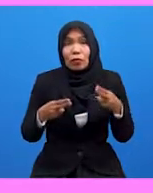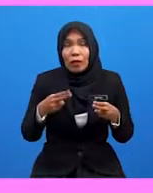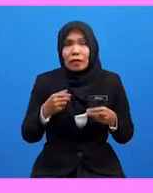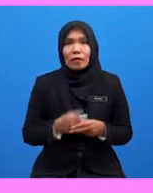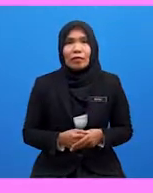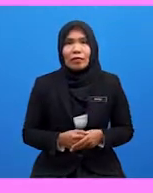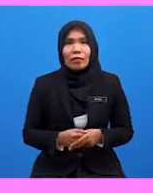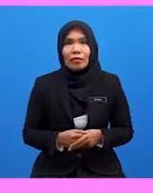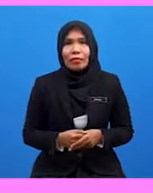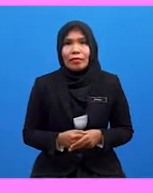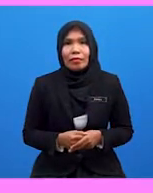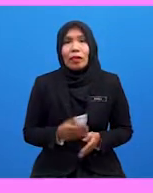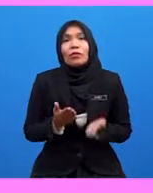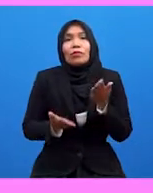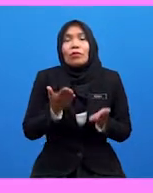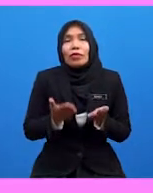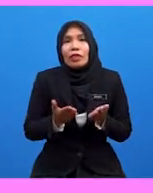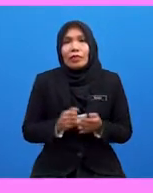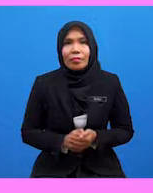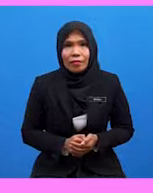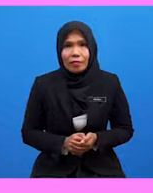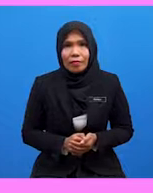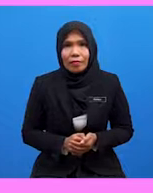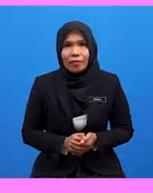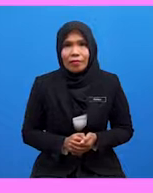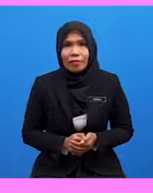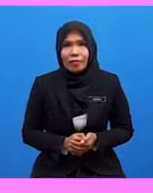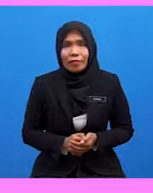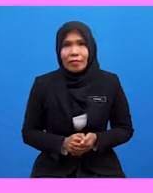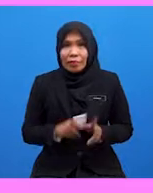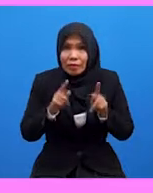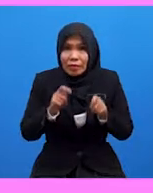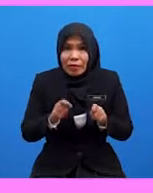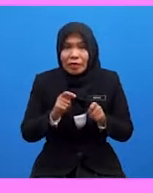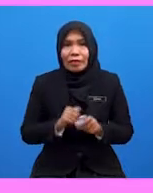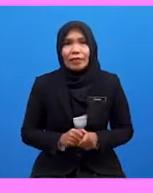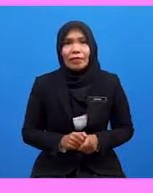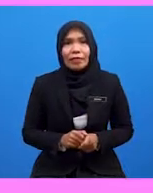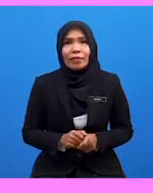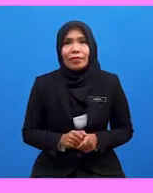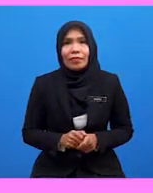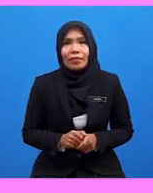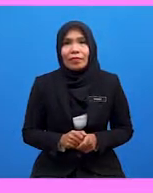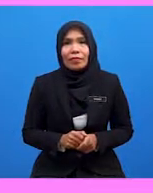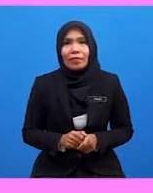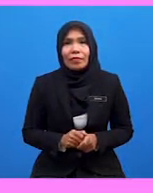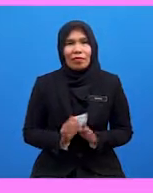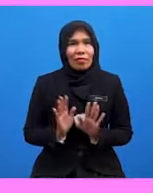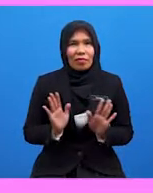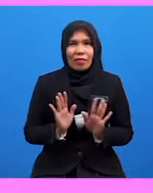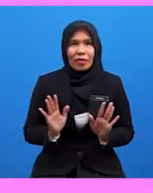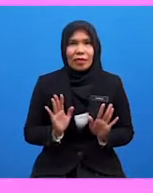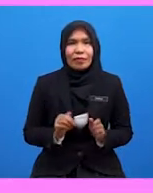boleh. C. Kemungkinan, barangkali. D. Kemestian iaitu perlu. Dan E. Keengganan